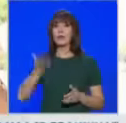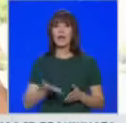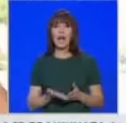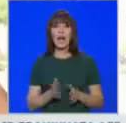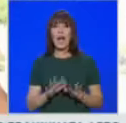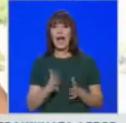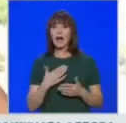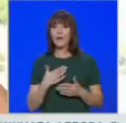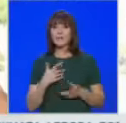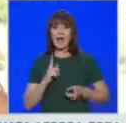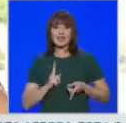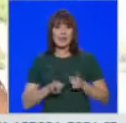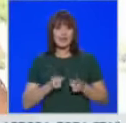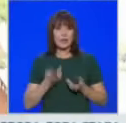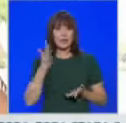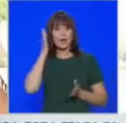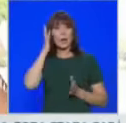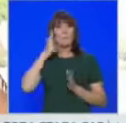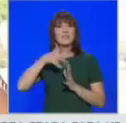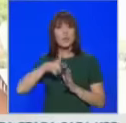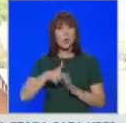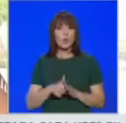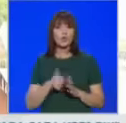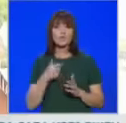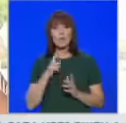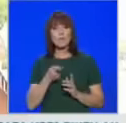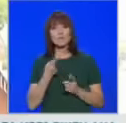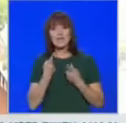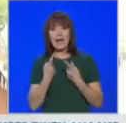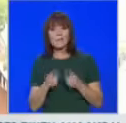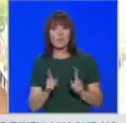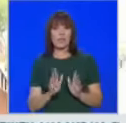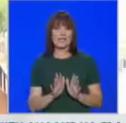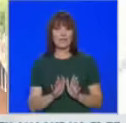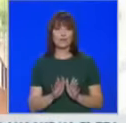Може би, ако имаше треньори, психолози при нея, чеш да бъде много по-различно. Нали,